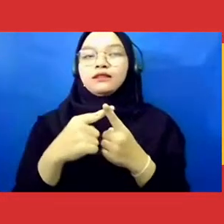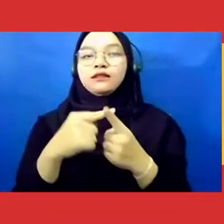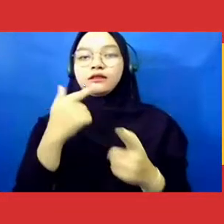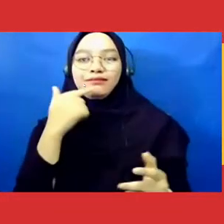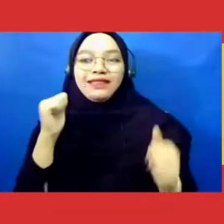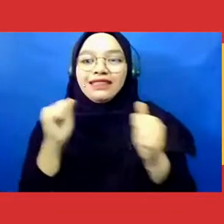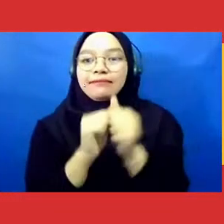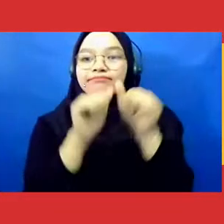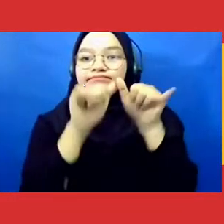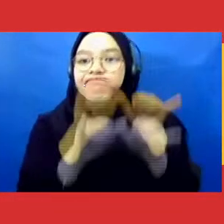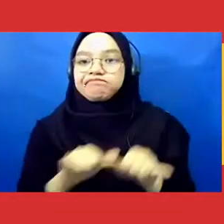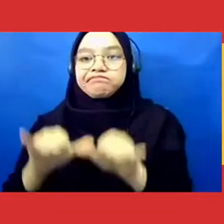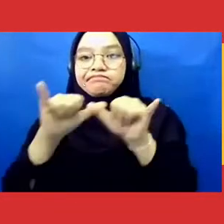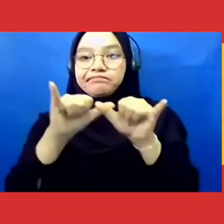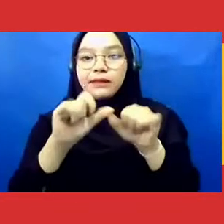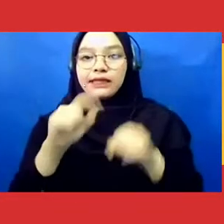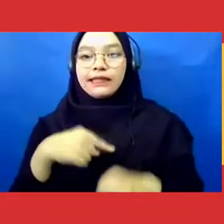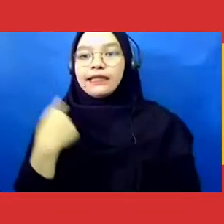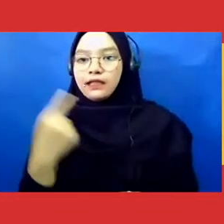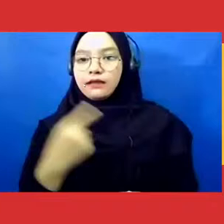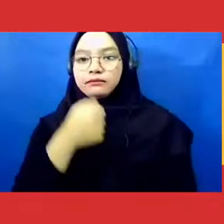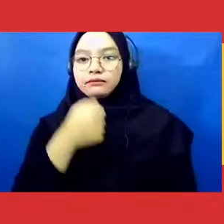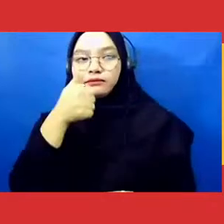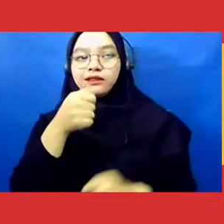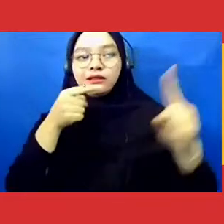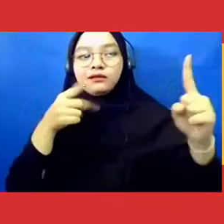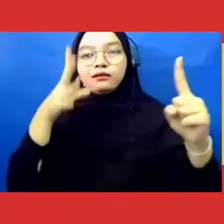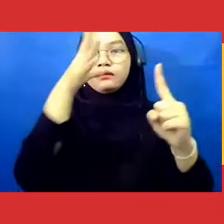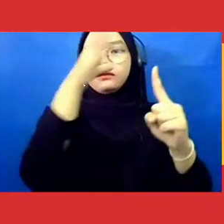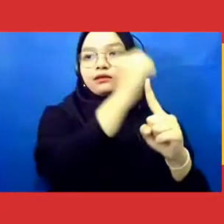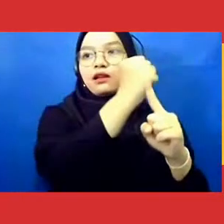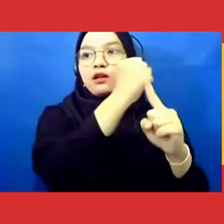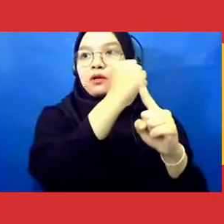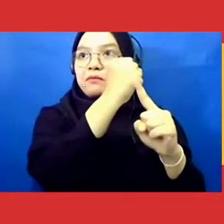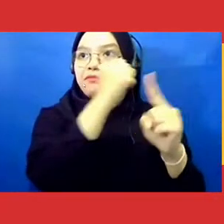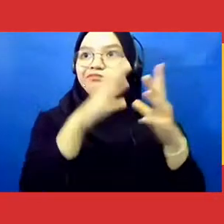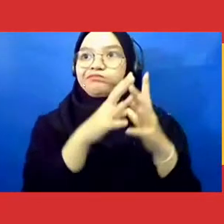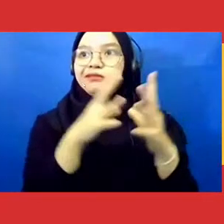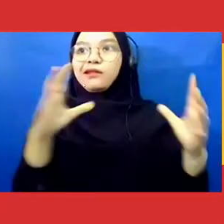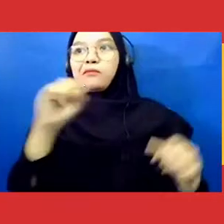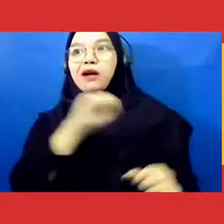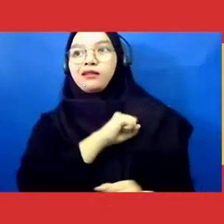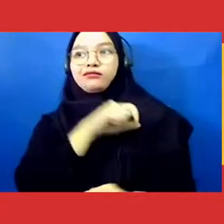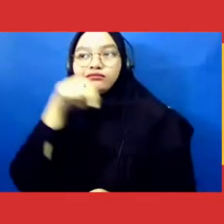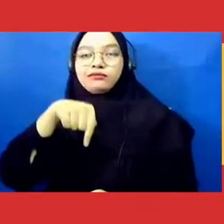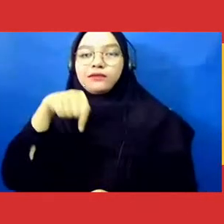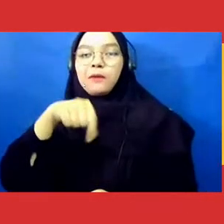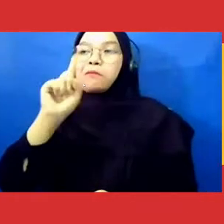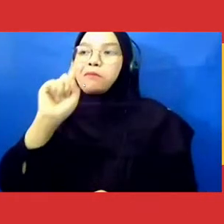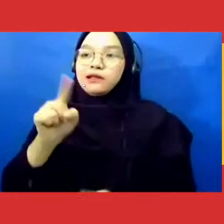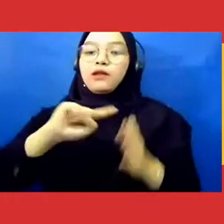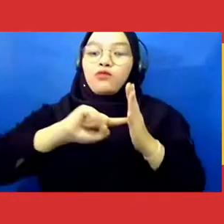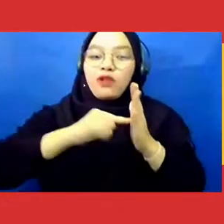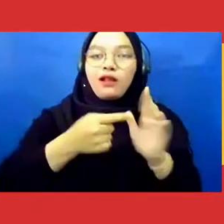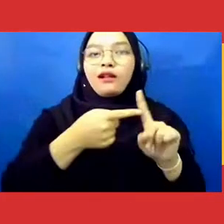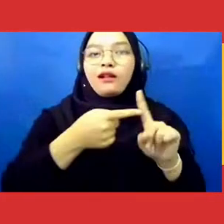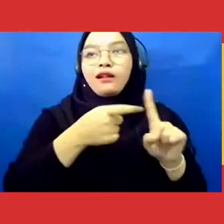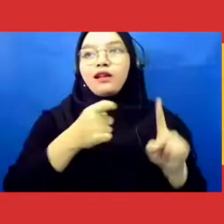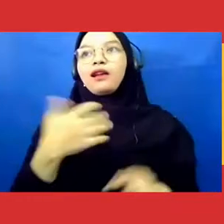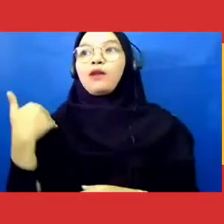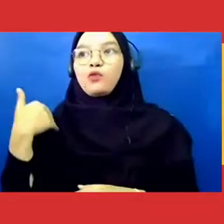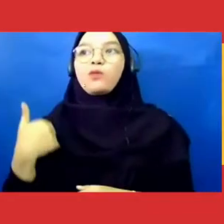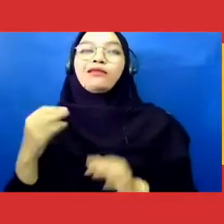akan mencapai cita-cita bangsa yang besar ini. Tentu itu juga dimulai dari apa? Dari kabupaten dan